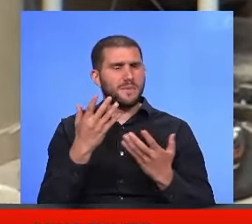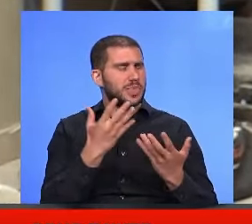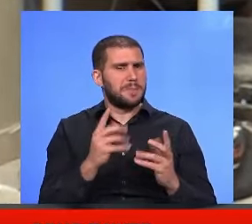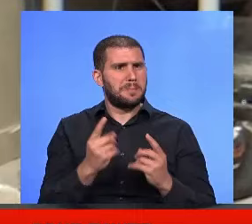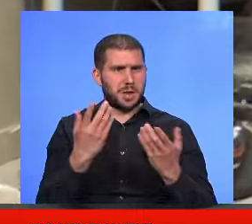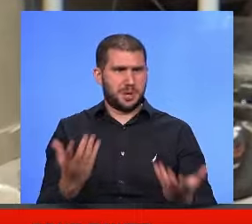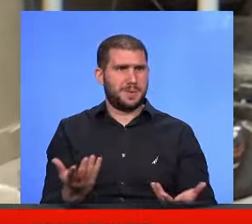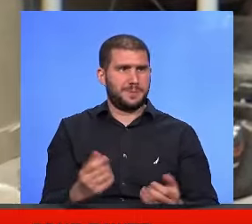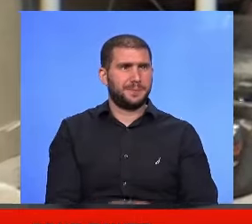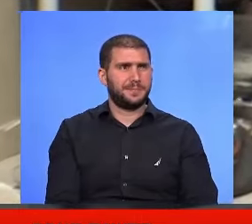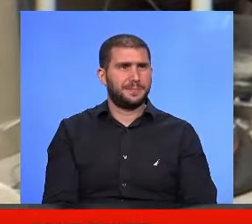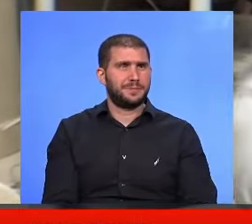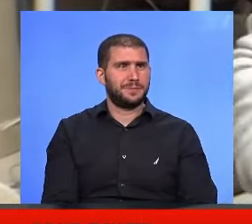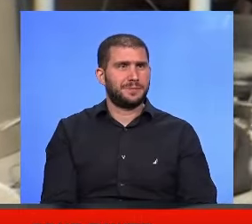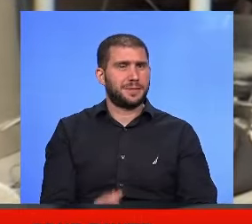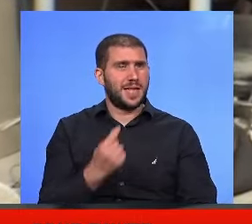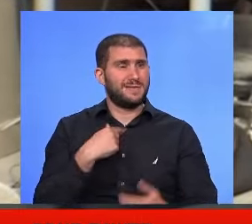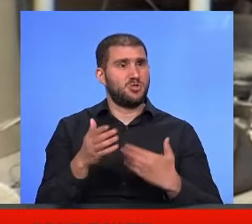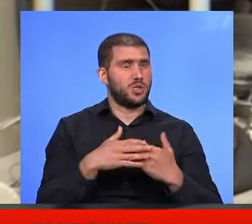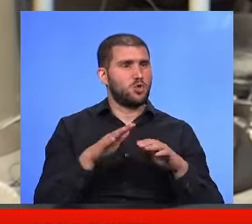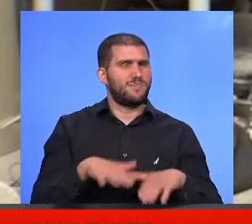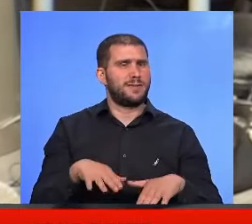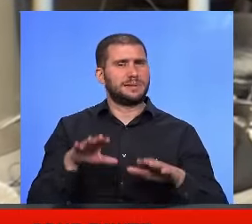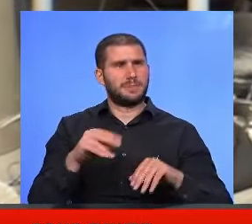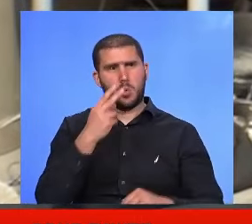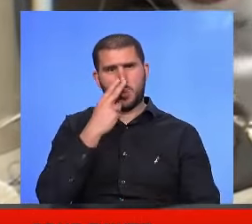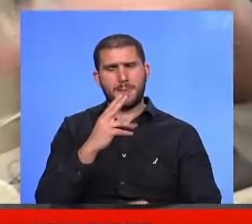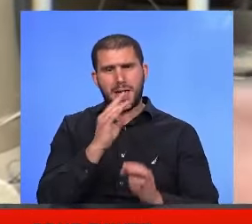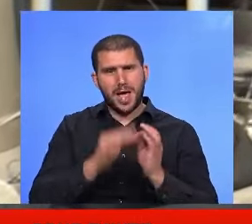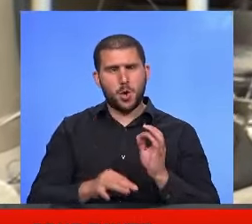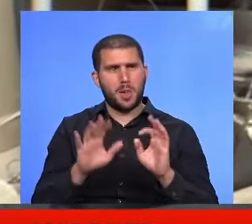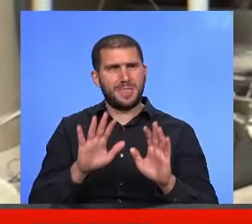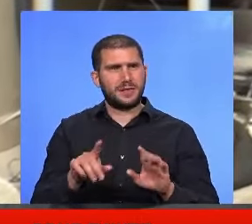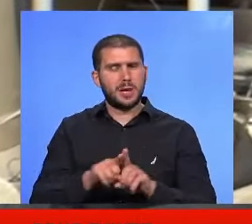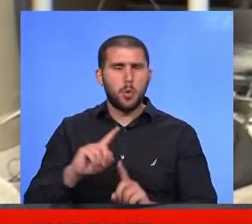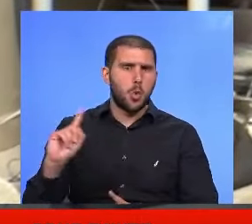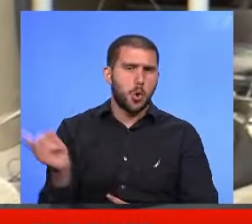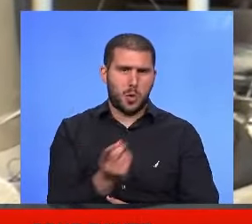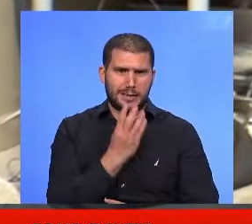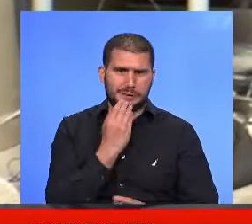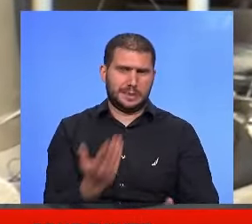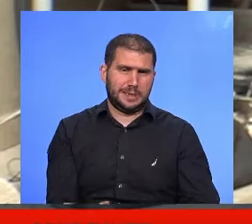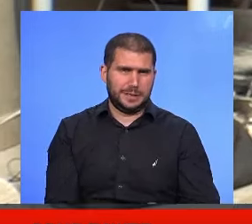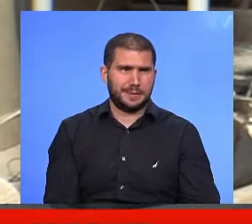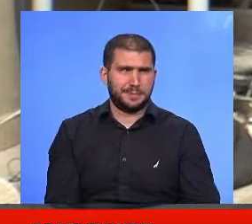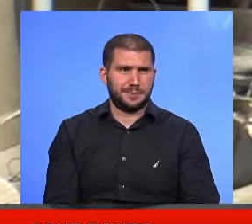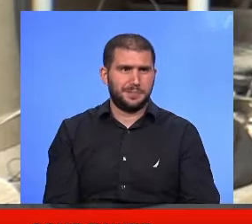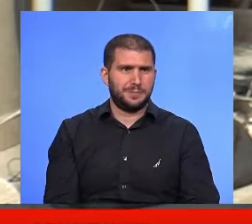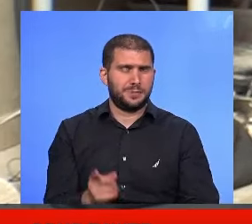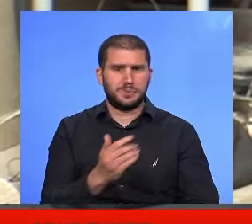מה. אני ואשתי יושבים על הספה, רואים את הכל בטלוויזיה כמו כל מדינת ישראל. אז